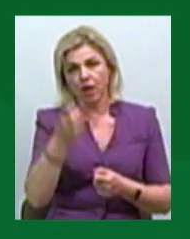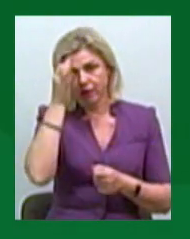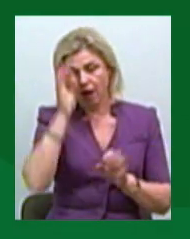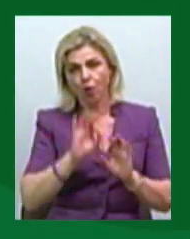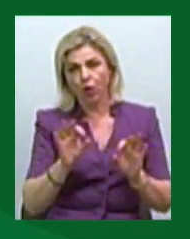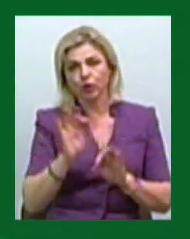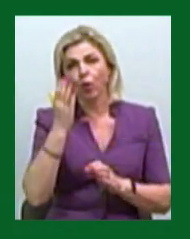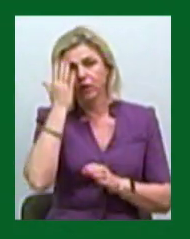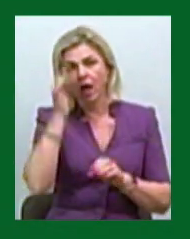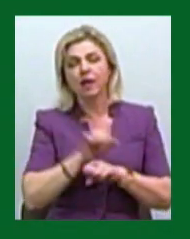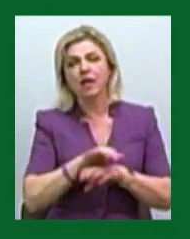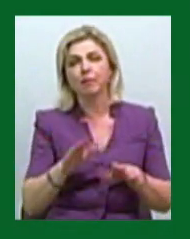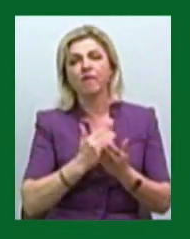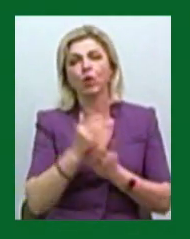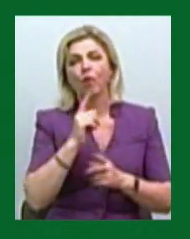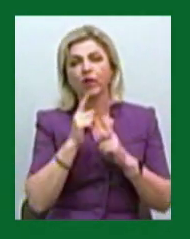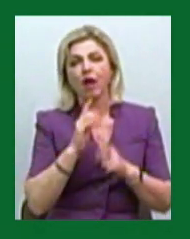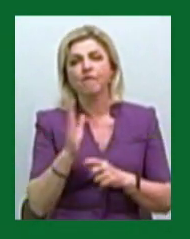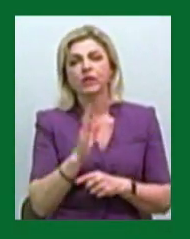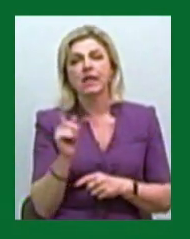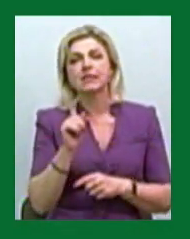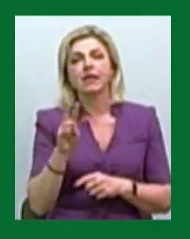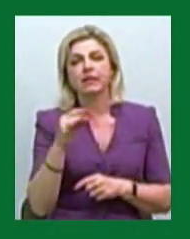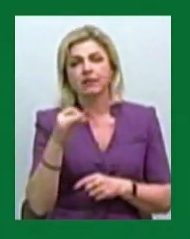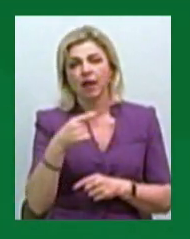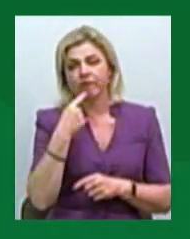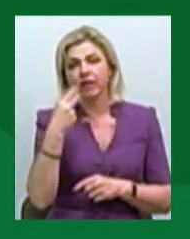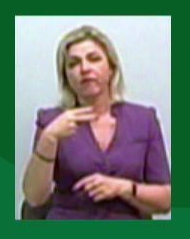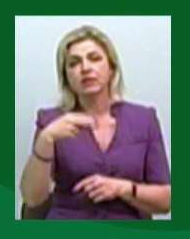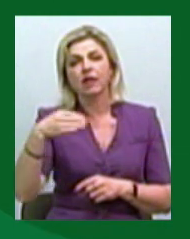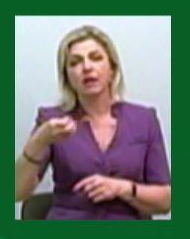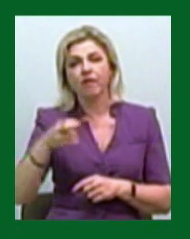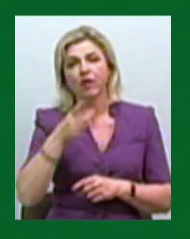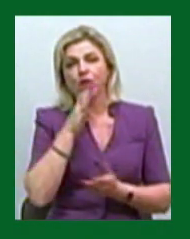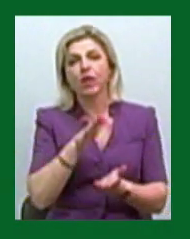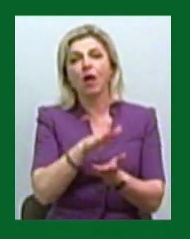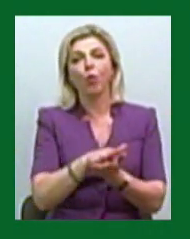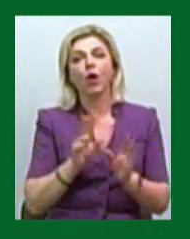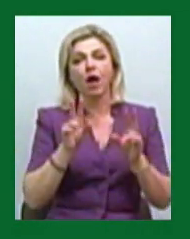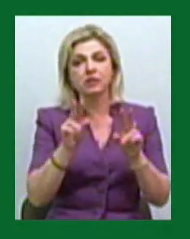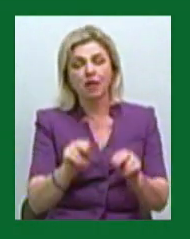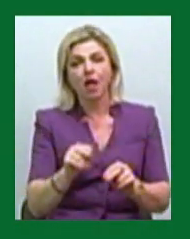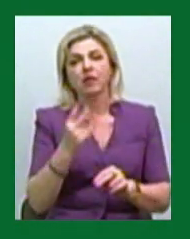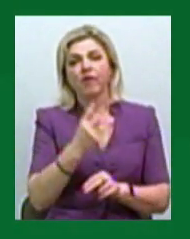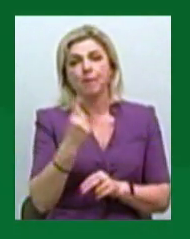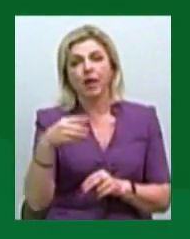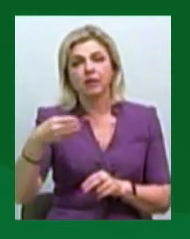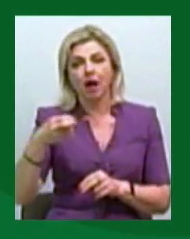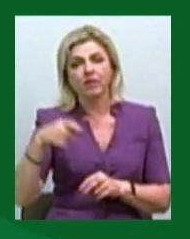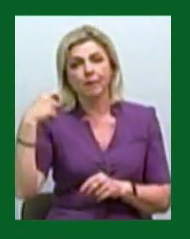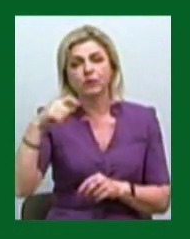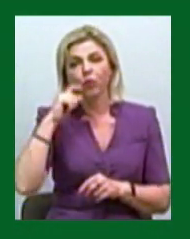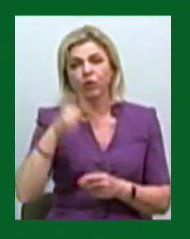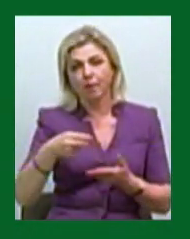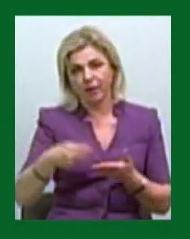про наміри розпустити Верховну Раду Володимир Зеленський сказав 20 травня під час інавгураційної промови. 21 травня президент України